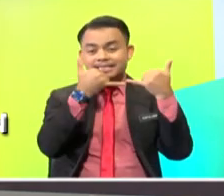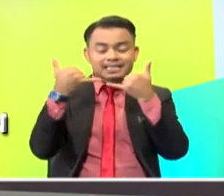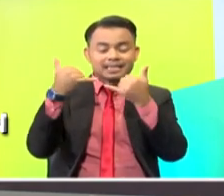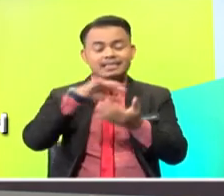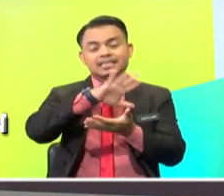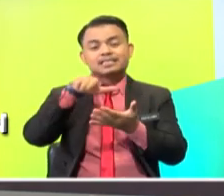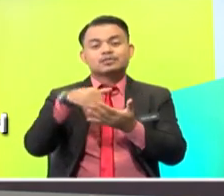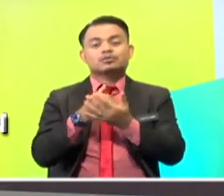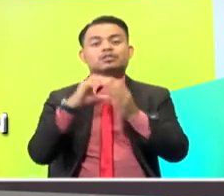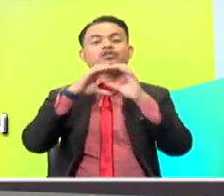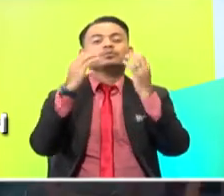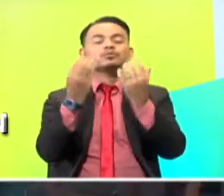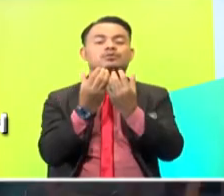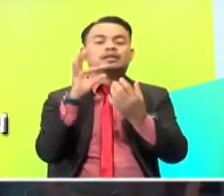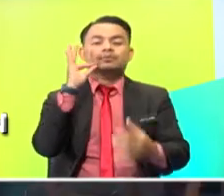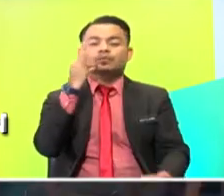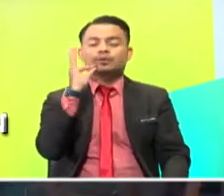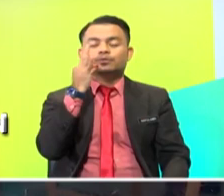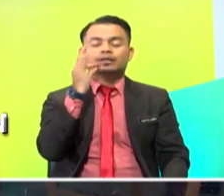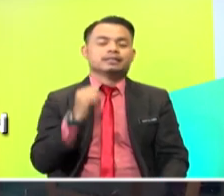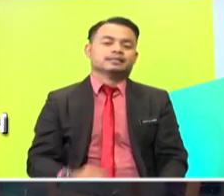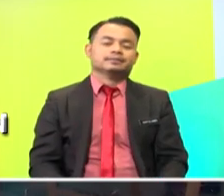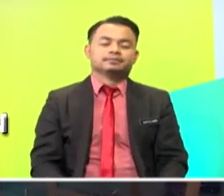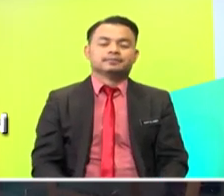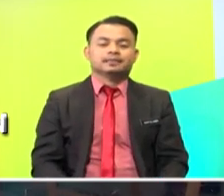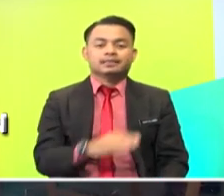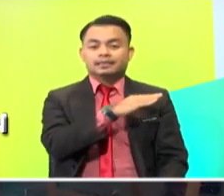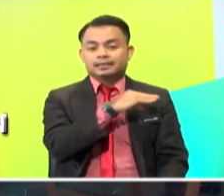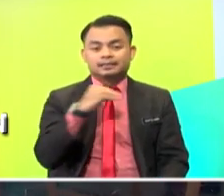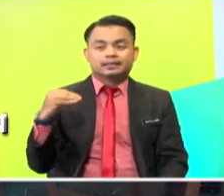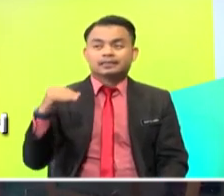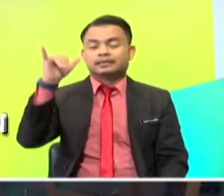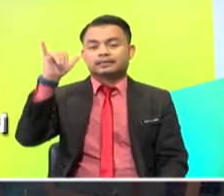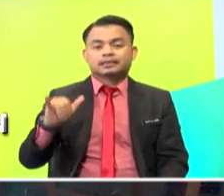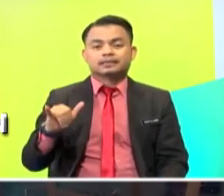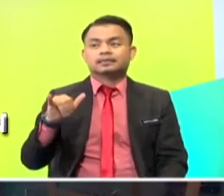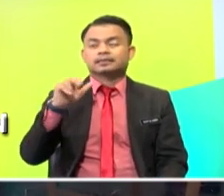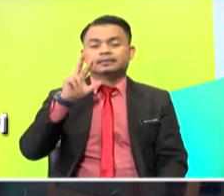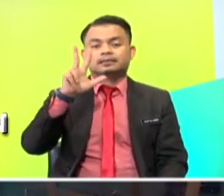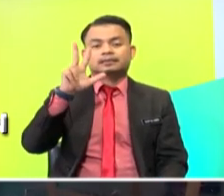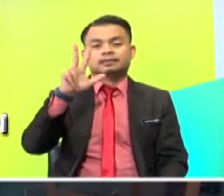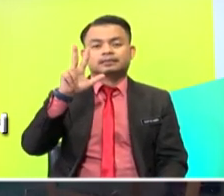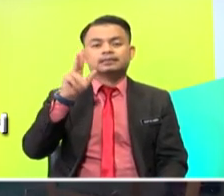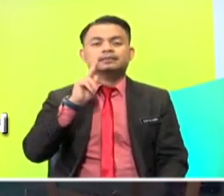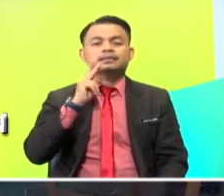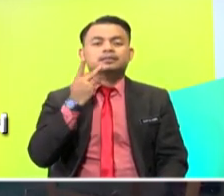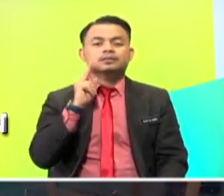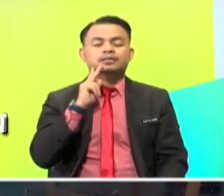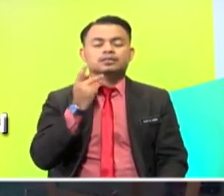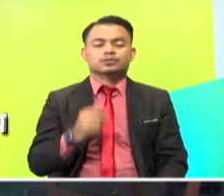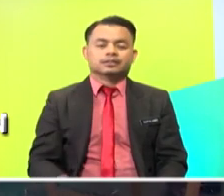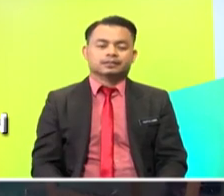buah-buahan kumpulan buah wahan oke yang ketiga sayur-sayur